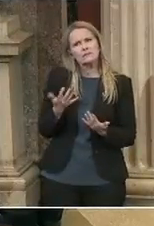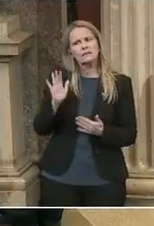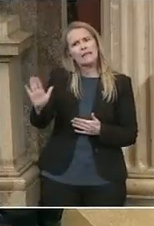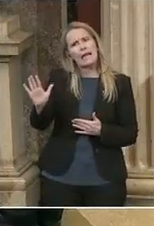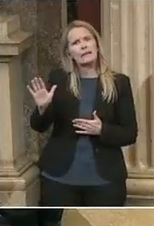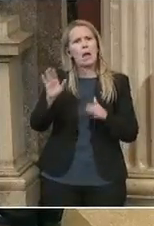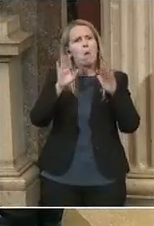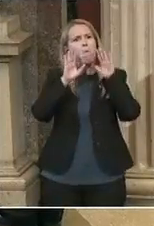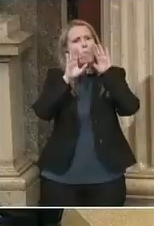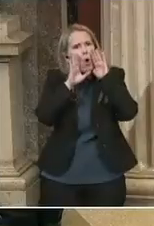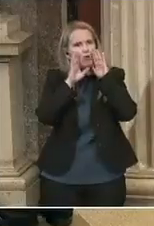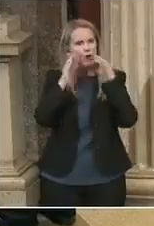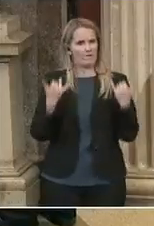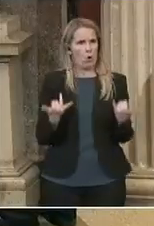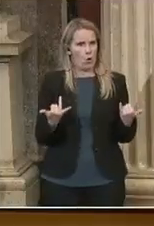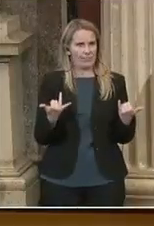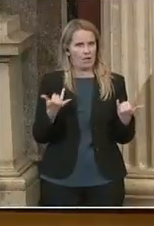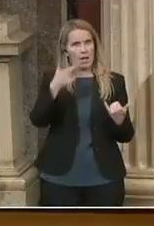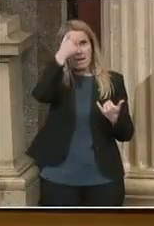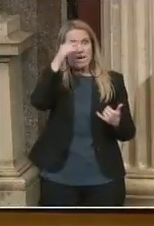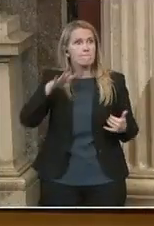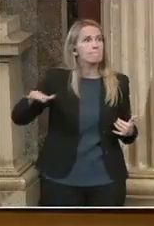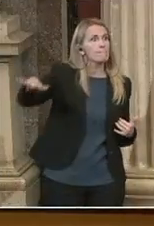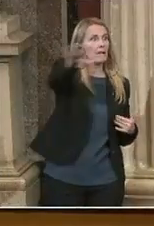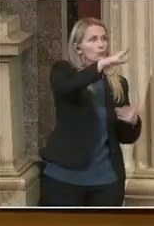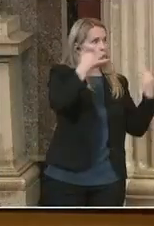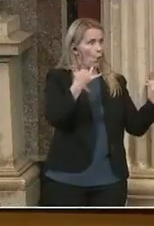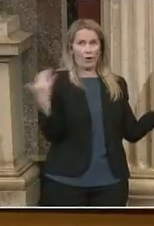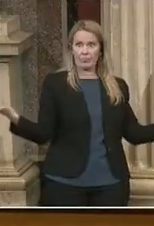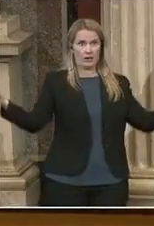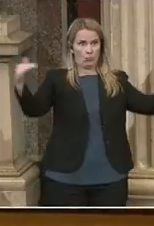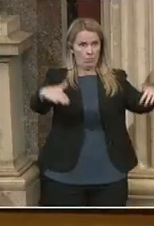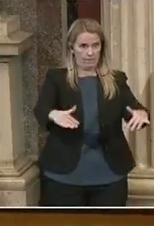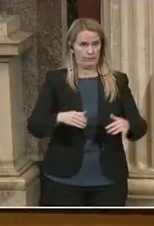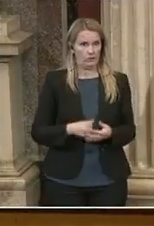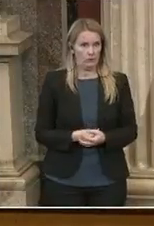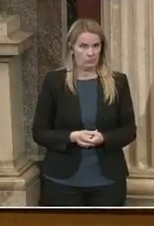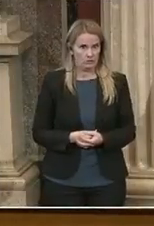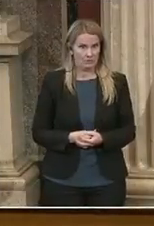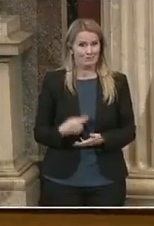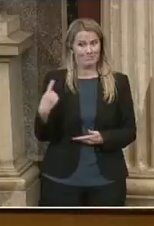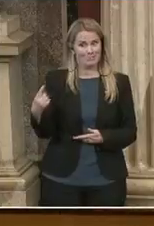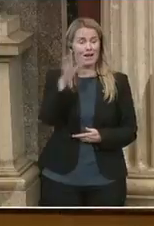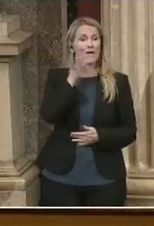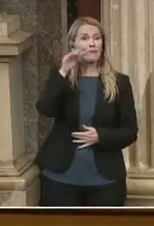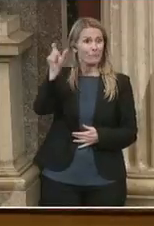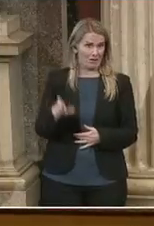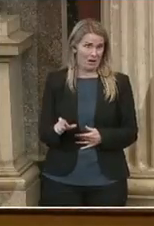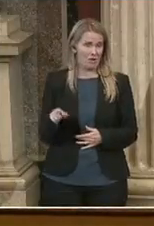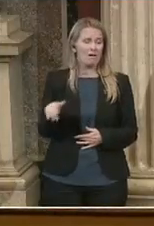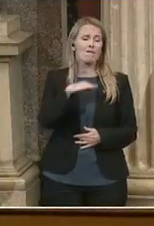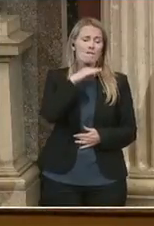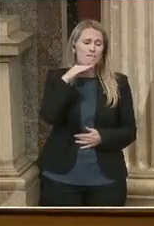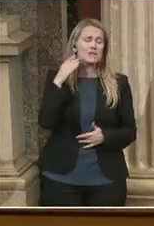Botschaft heute an die Menschen die hier versammelt sind und sie die sehr viel